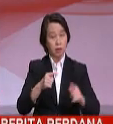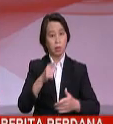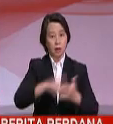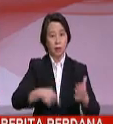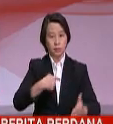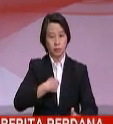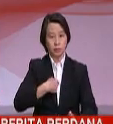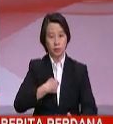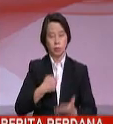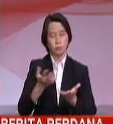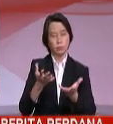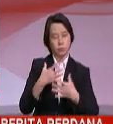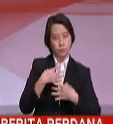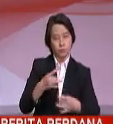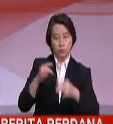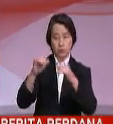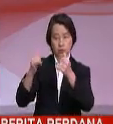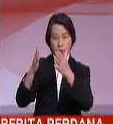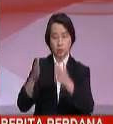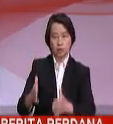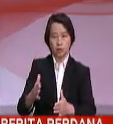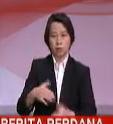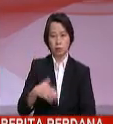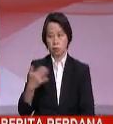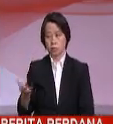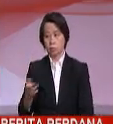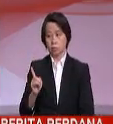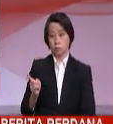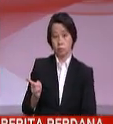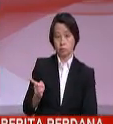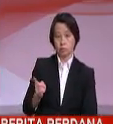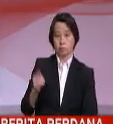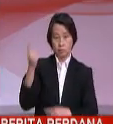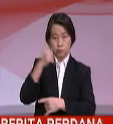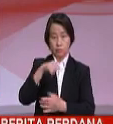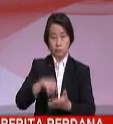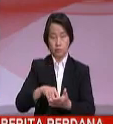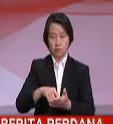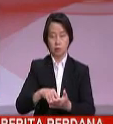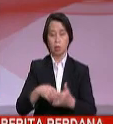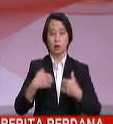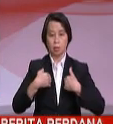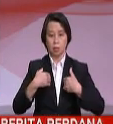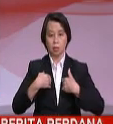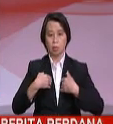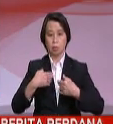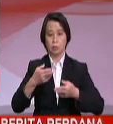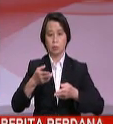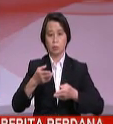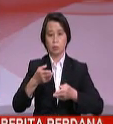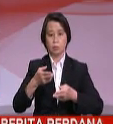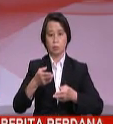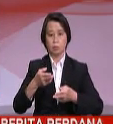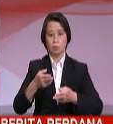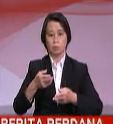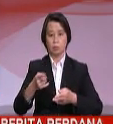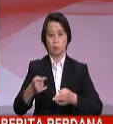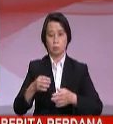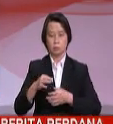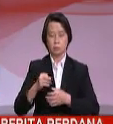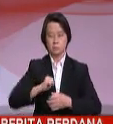saya admire dengan pemain yang berada di sebelah kiri saya pada hari ini adalah the fighting